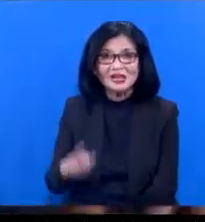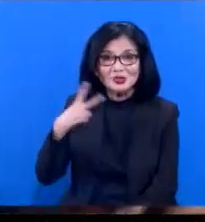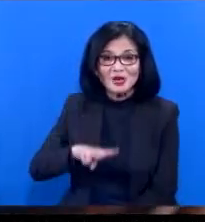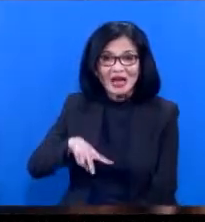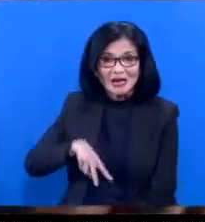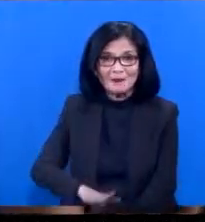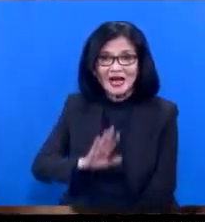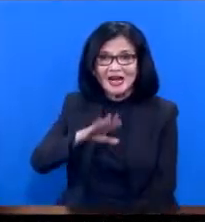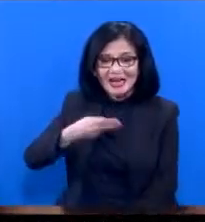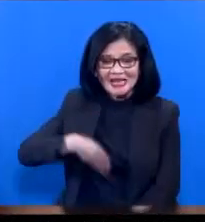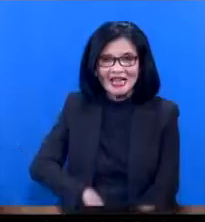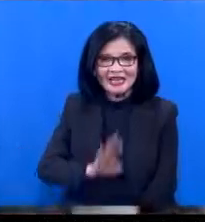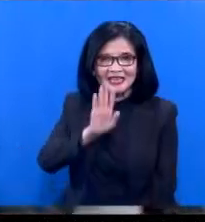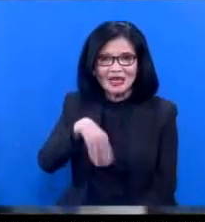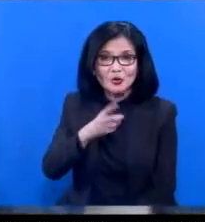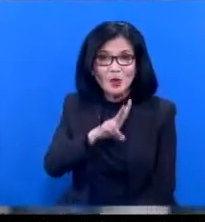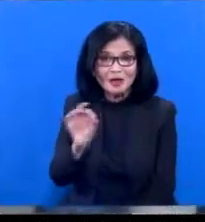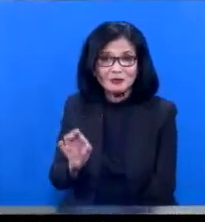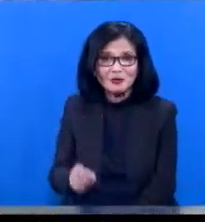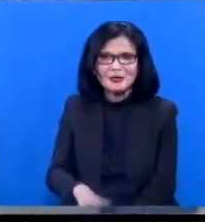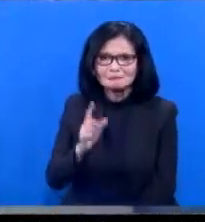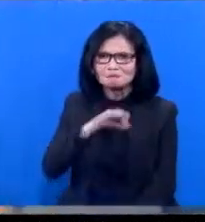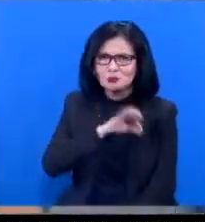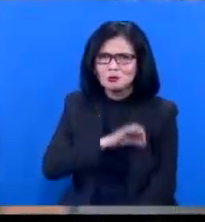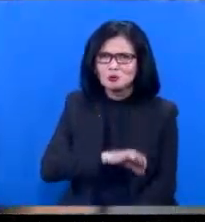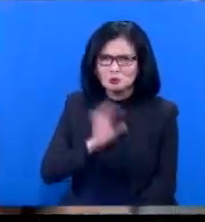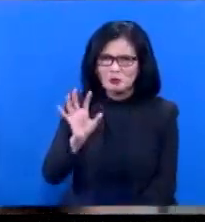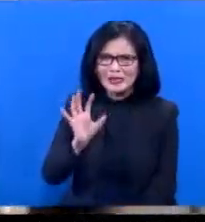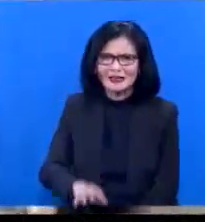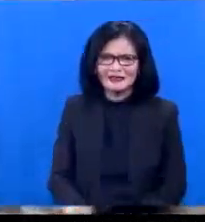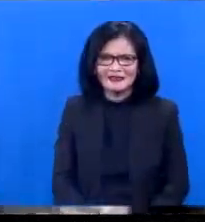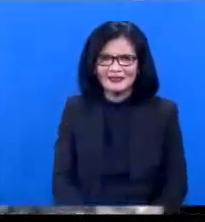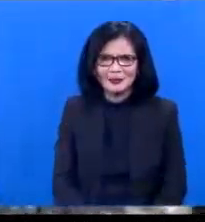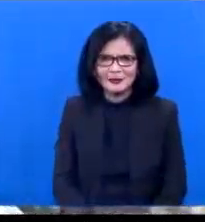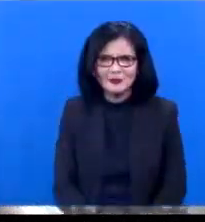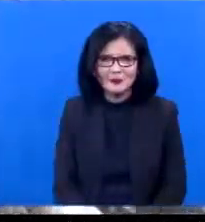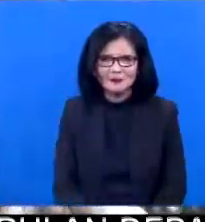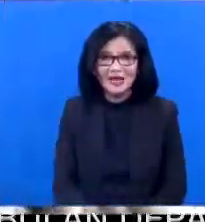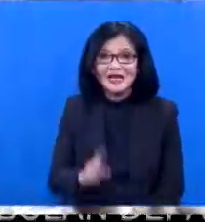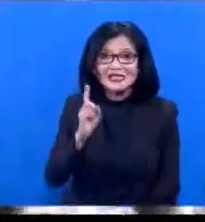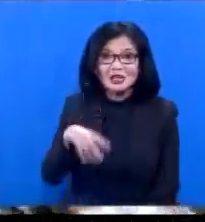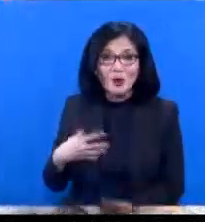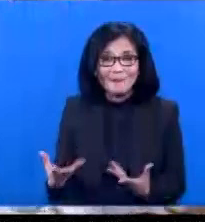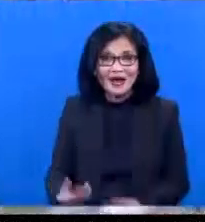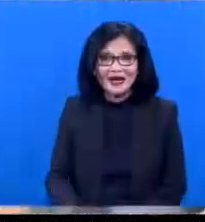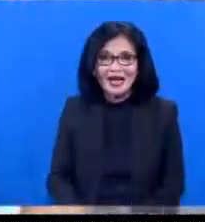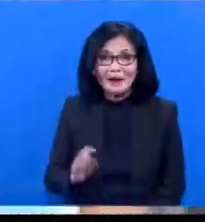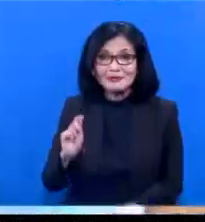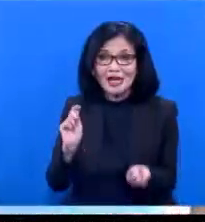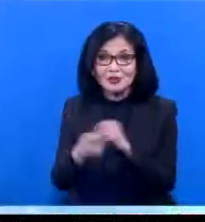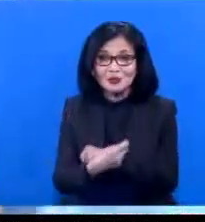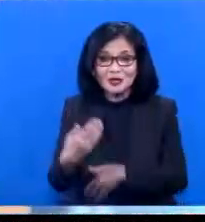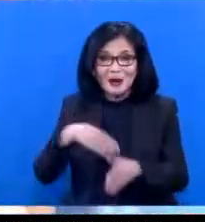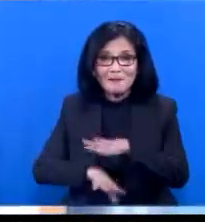kelahiran tahun 2000 ini mengaku, menjadi orang kembar punya banyak keuntungan loh. Salah satunya nih, bisa bertukar masuk